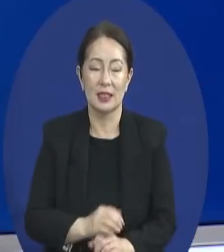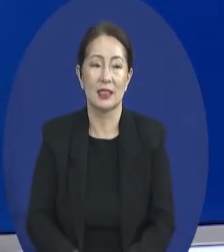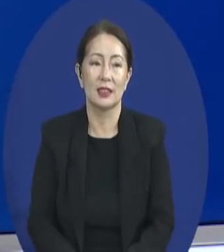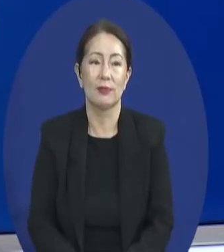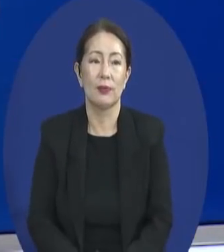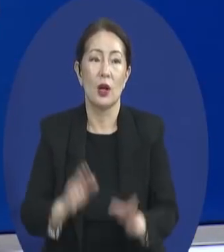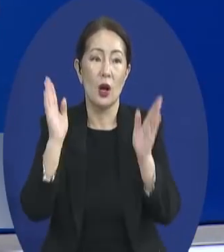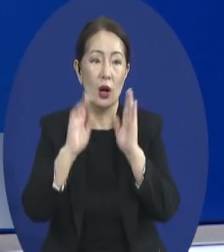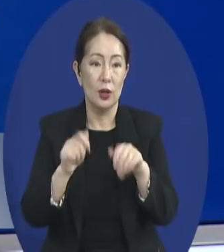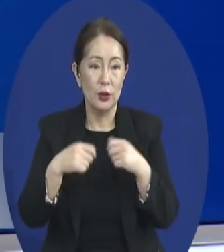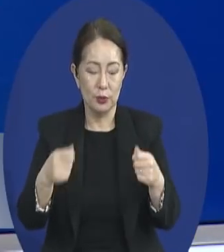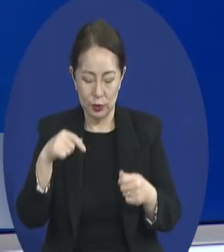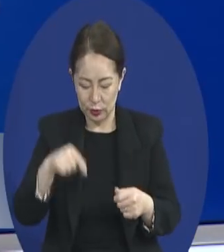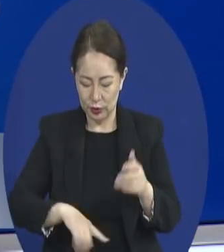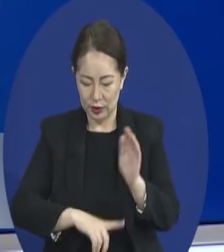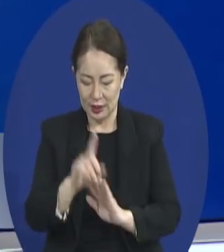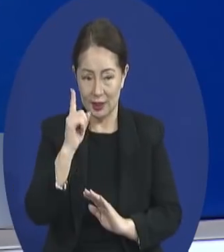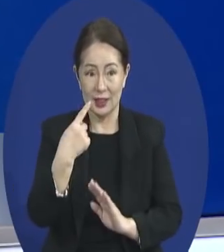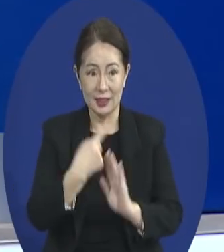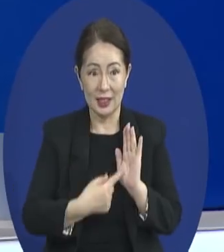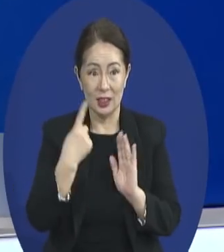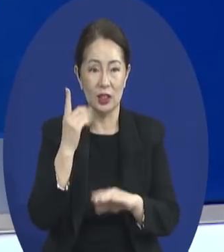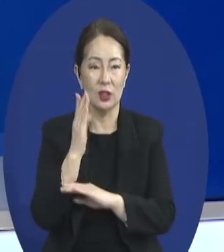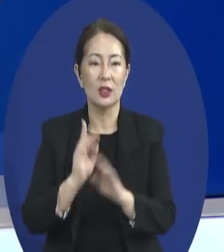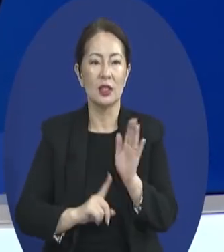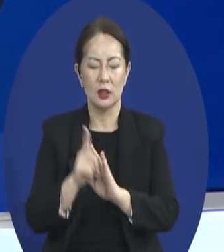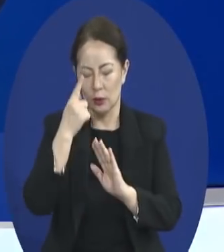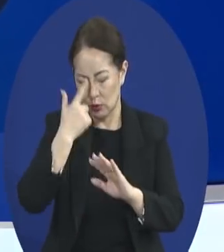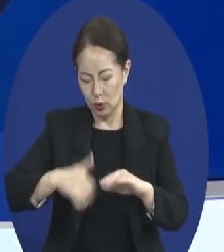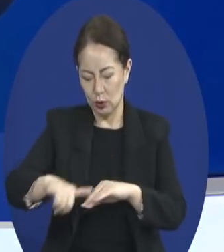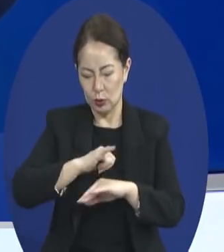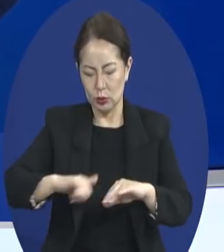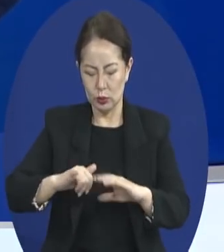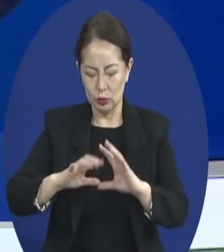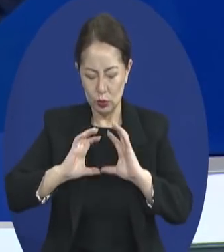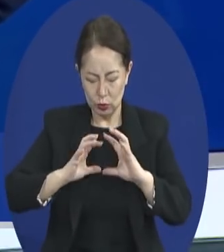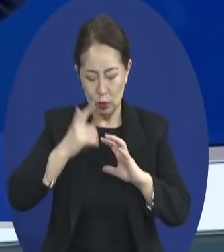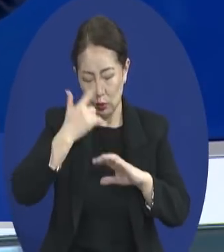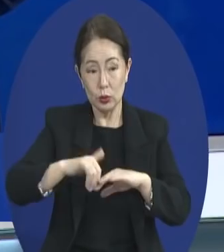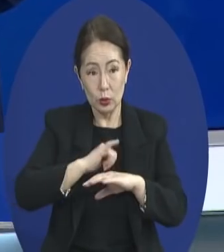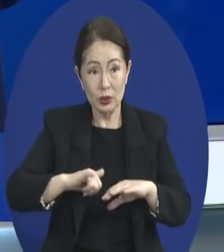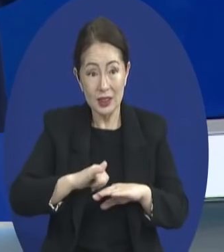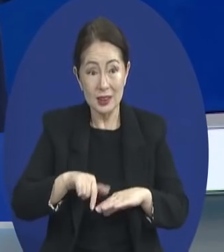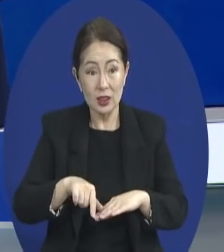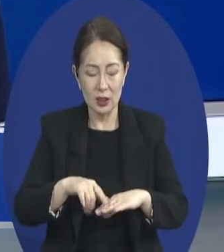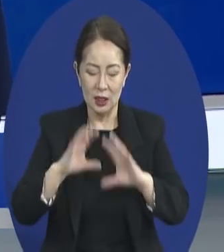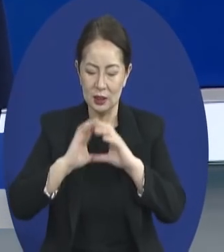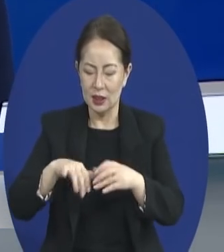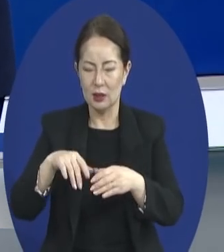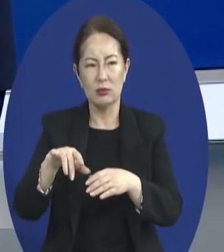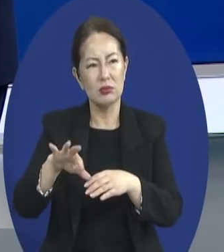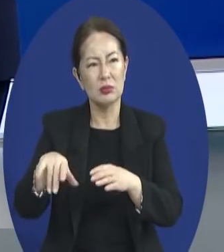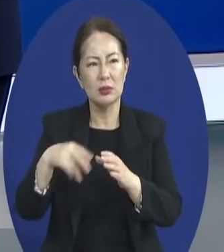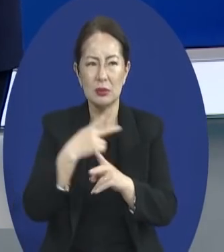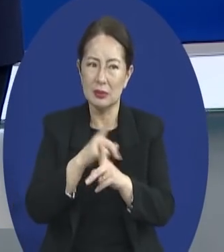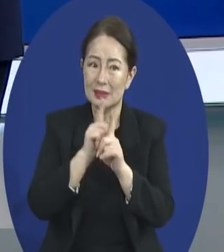Арим төргийн үзэгчдээ өнөөдрөөс буюу 1-р сарын 1-ээс Монгол улс орон даяар хүчин төгөлдөр мөрдөгдөж эхлэх хуулиудын талаарх багц мэдээллийг одоо та бүхэнд хүргэе.